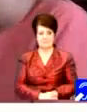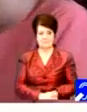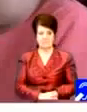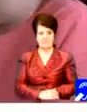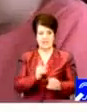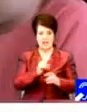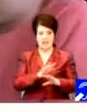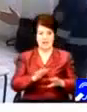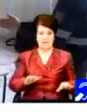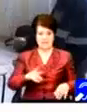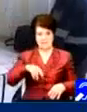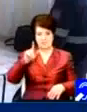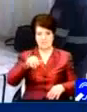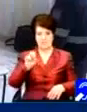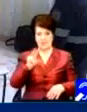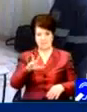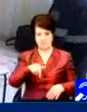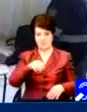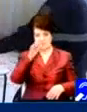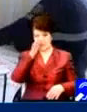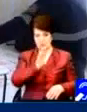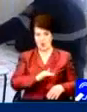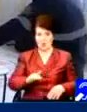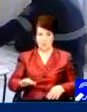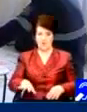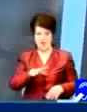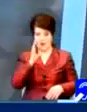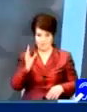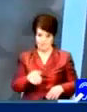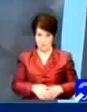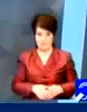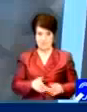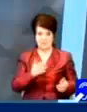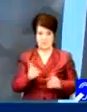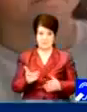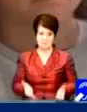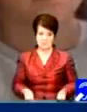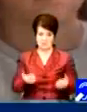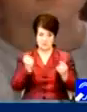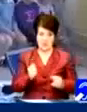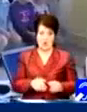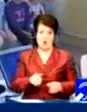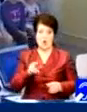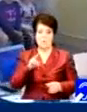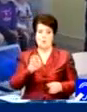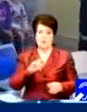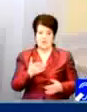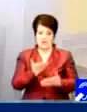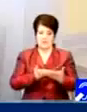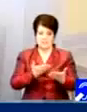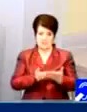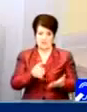La grădinița numărul 13 din Chișinău, copiii au fost gazdă primitoare pentru salvatori. Pompierii le-au dat sfaturi